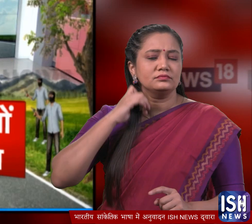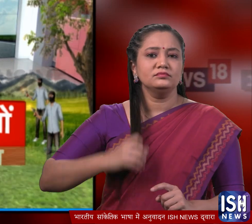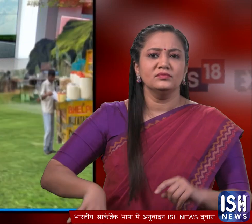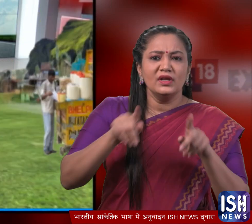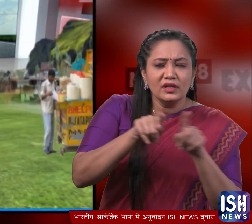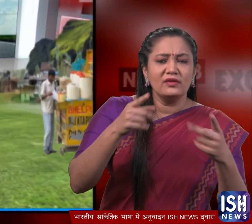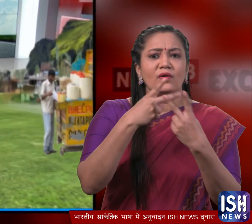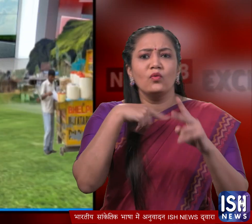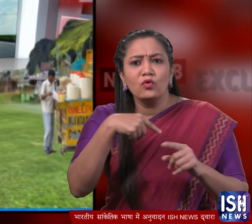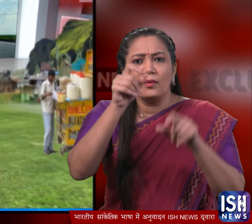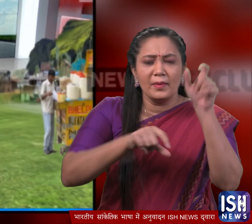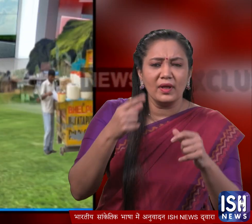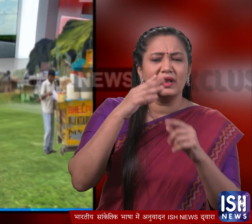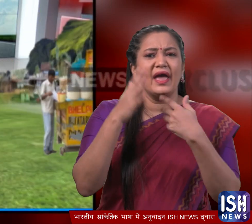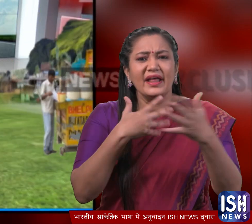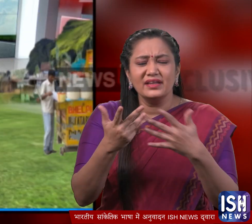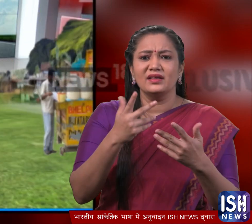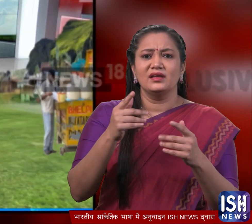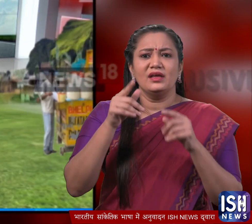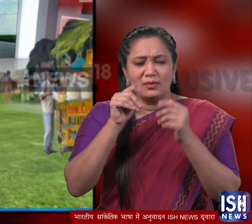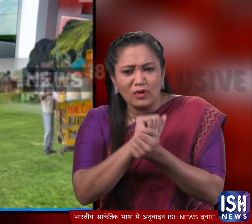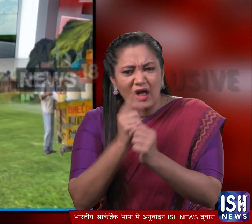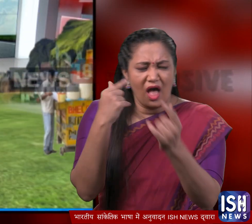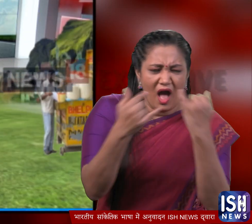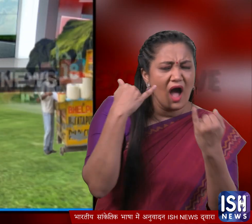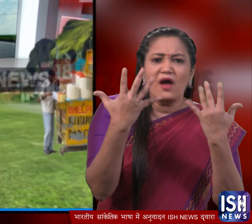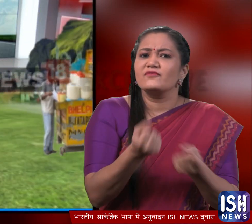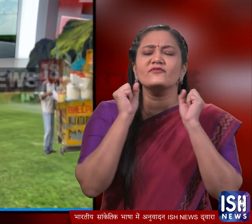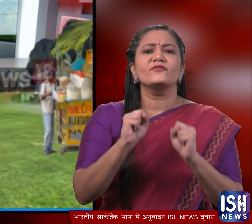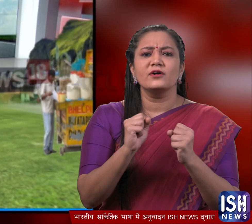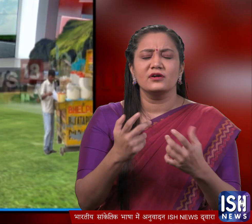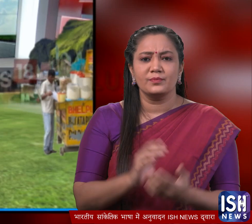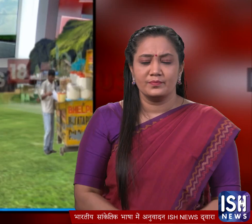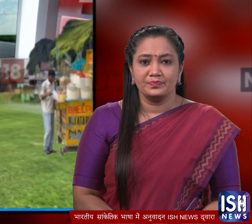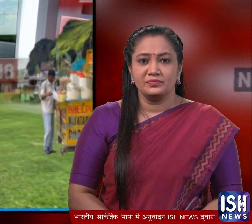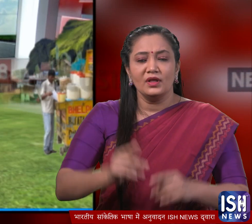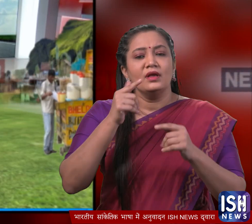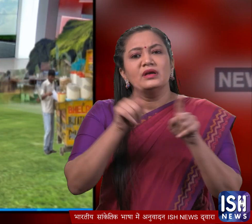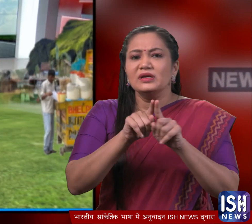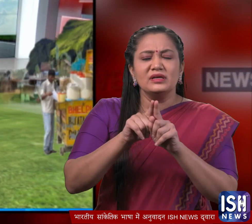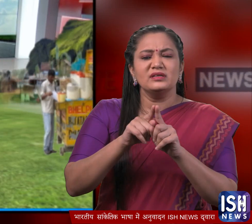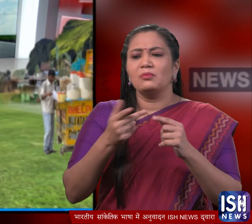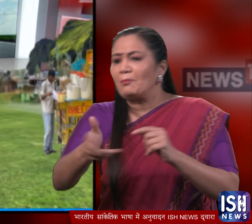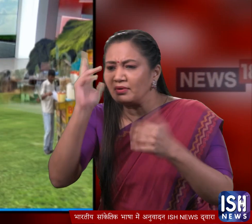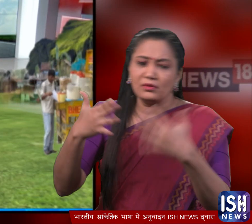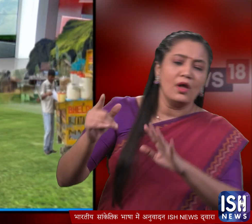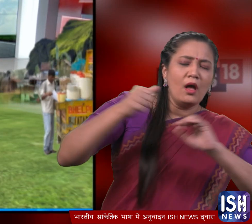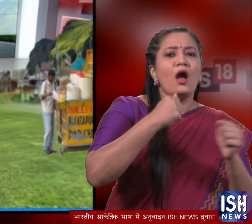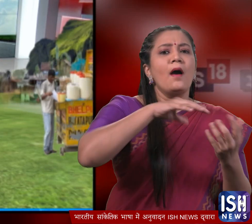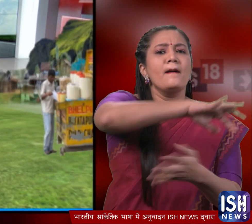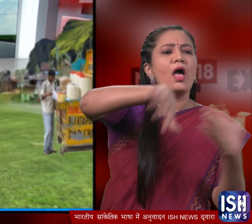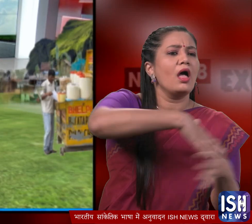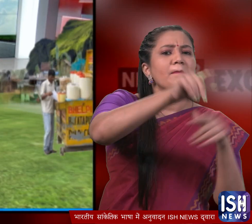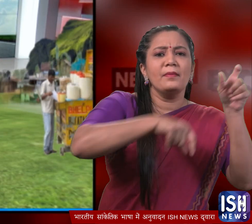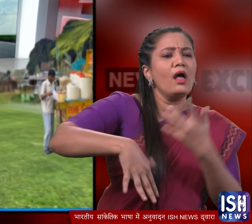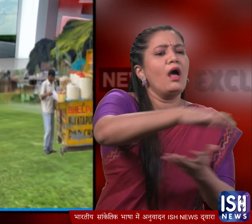कि एजेंसियों के पास हमले में शामिल लोगों से जुड़ी कोई जानकारी तक नहीं है। ऐसे लोग हमला करने के बाद फिर से भीड़ में शामिल हो जाते हैं।